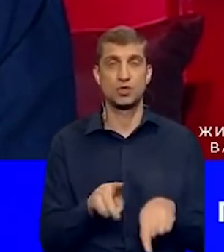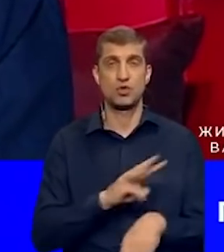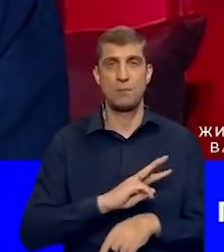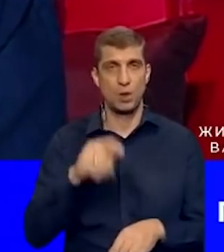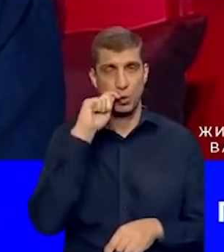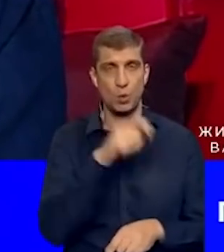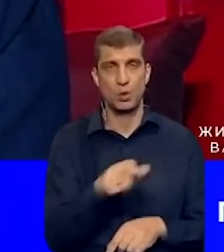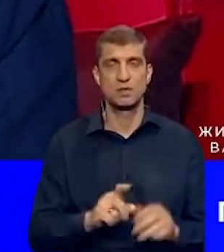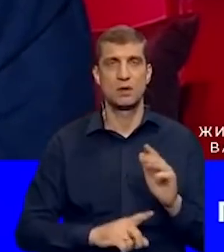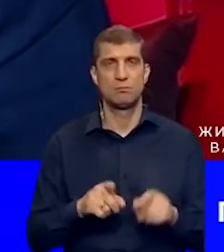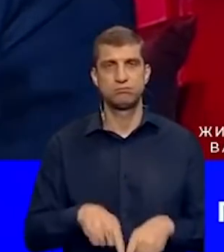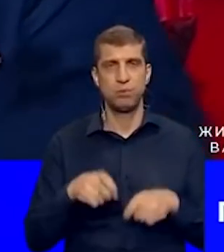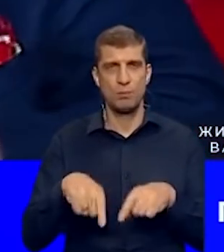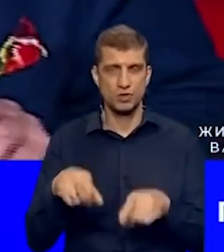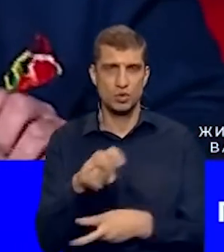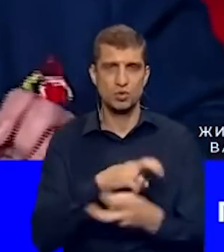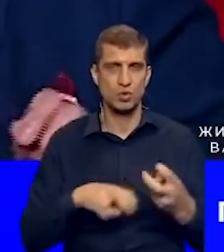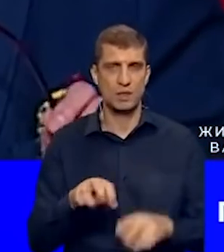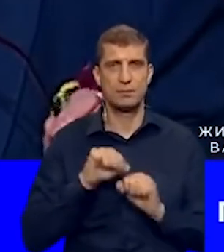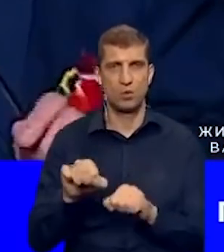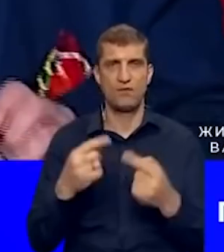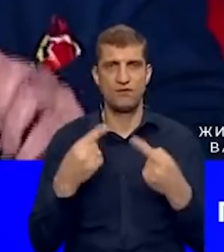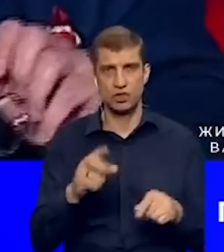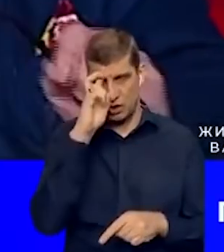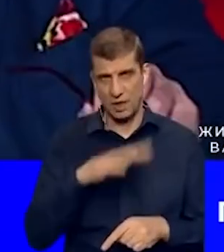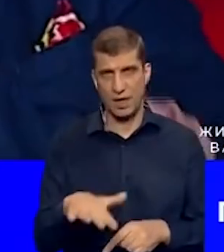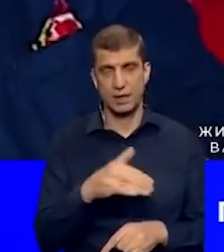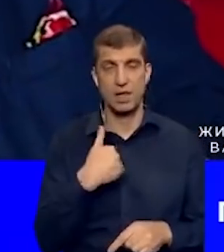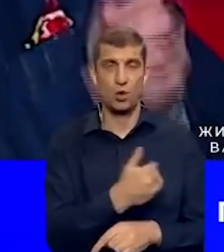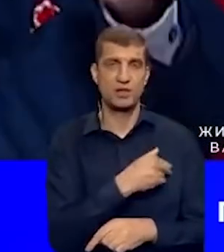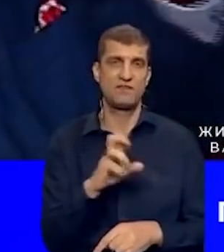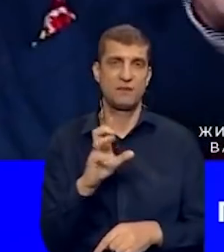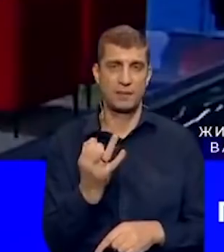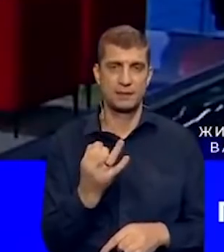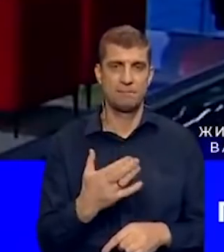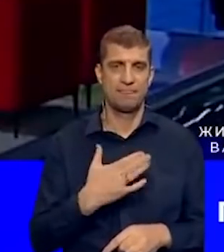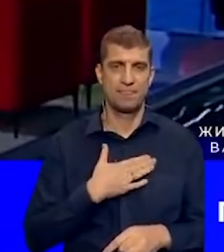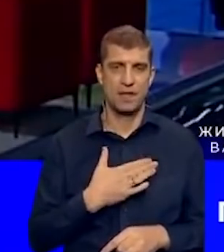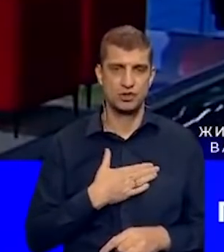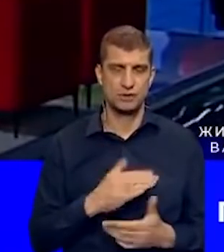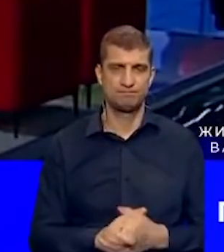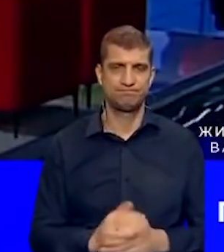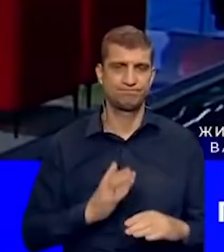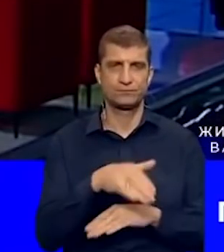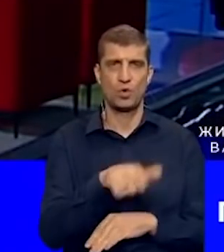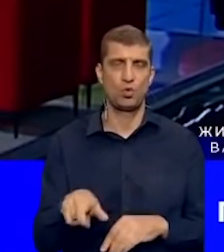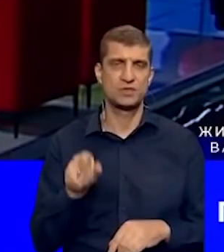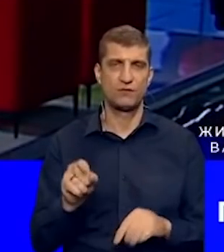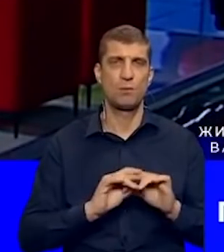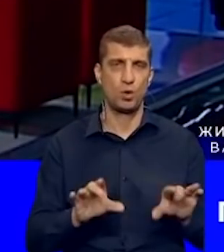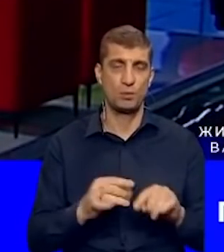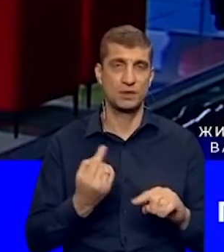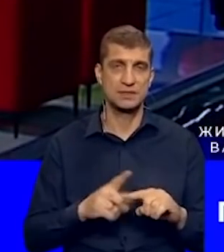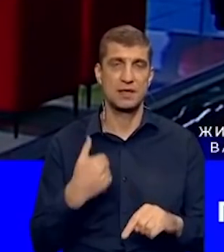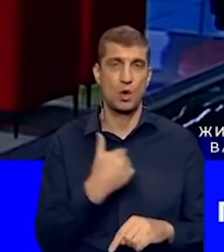шукати притулок в інших країнах. Я хотів би, ну, наші гості, вони прокоментуються, але